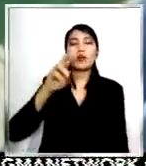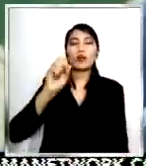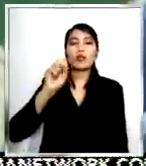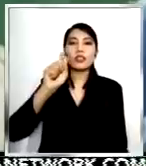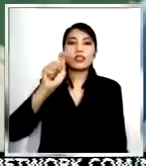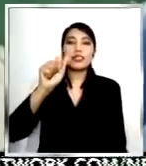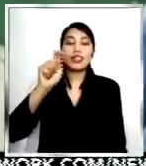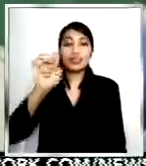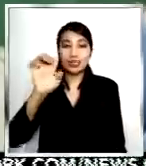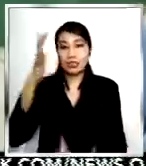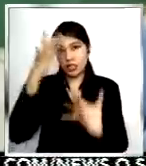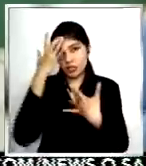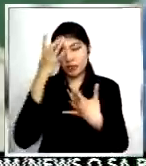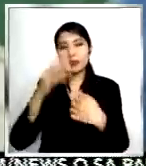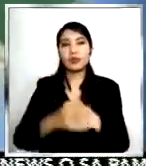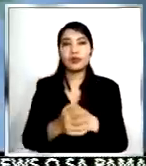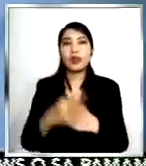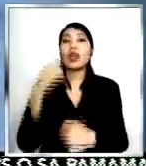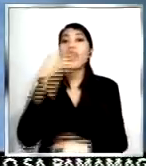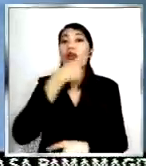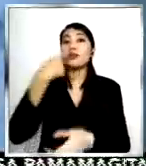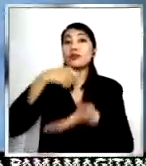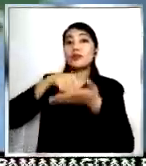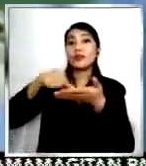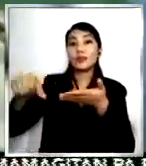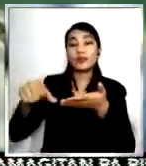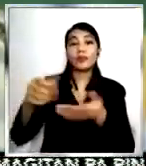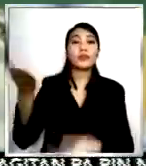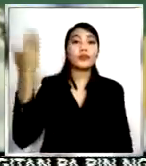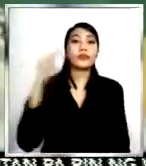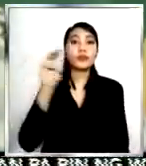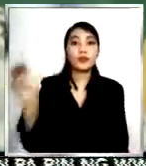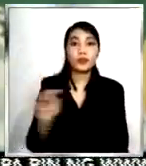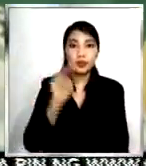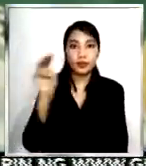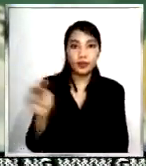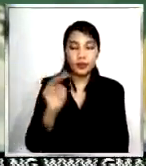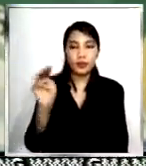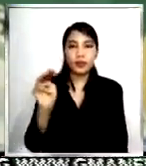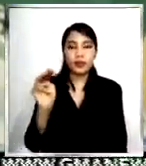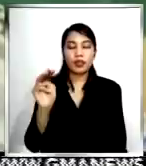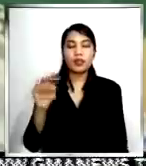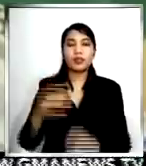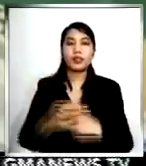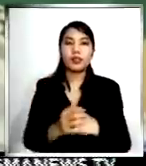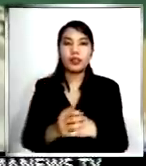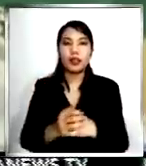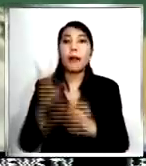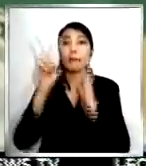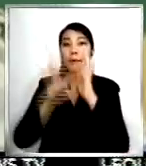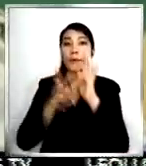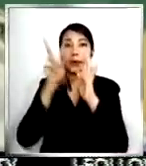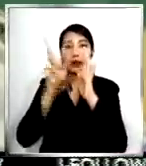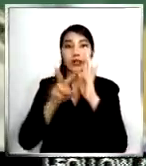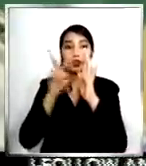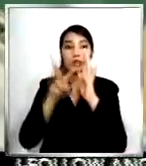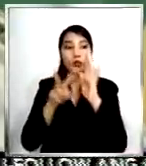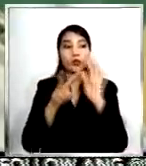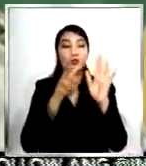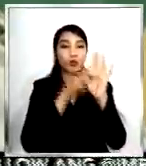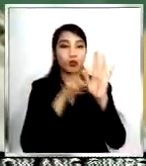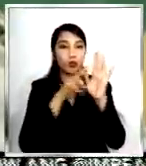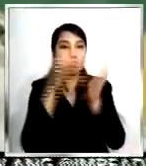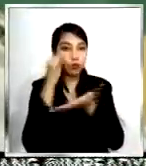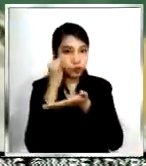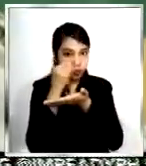si Sanchez matapos magpositibo sa rapid test. Nakuhaan pa siya ng video kahapon sa Building 1 ng maximum security